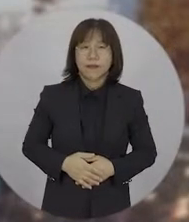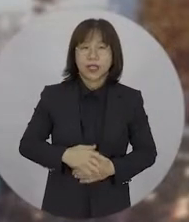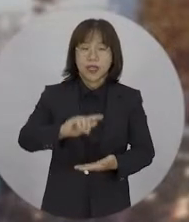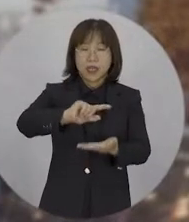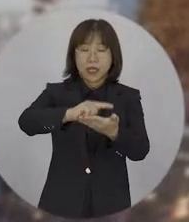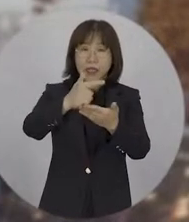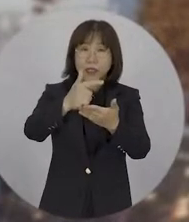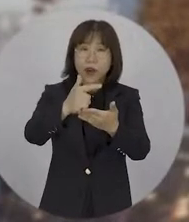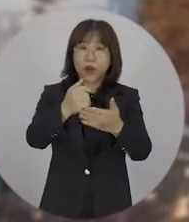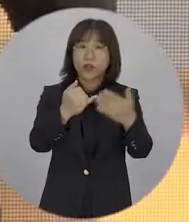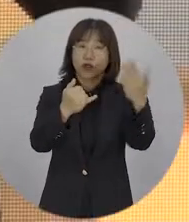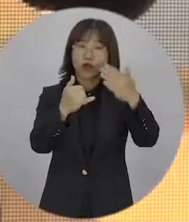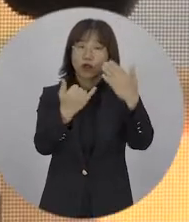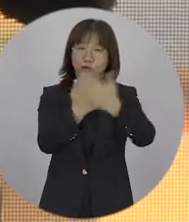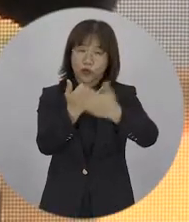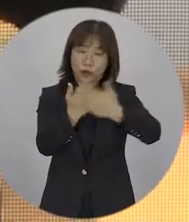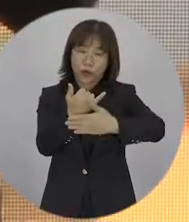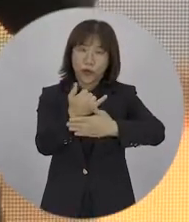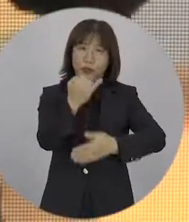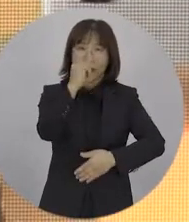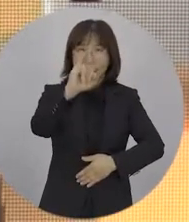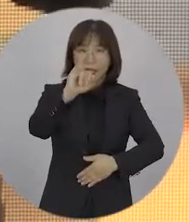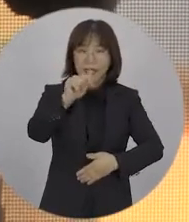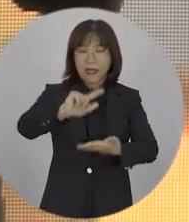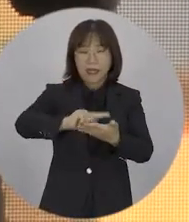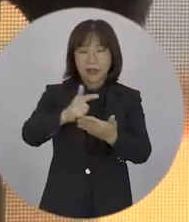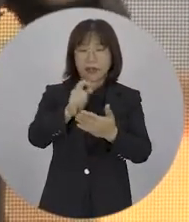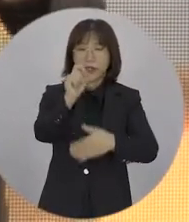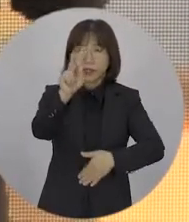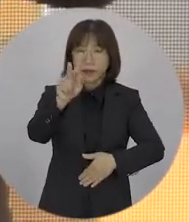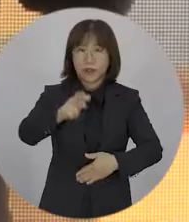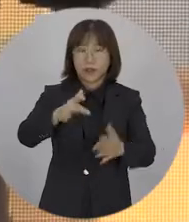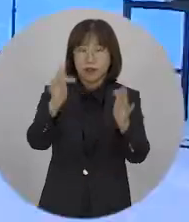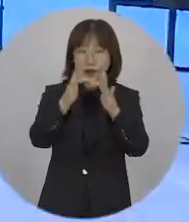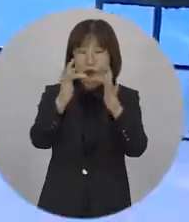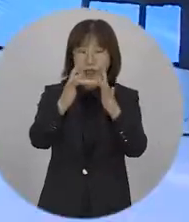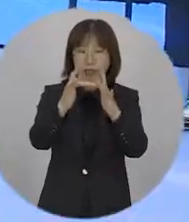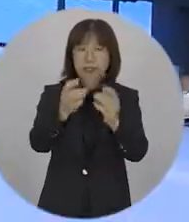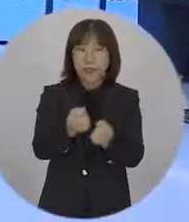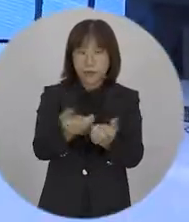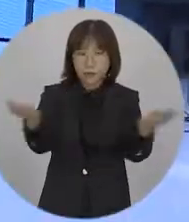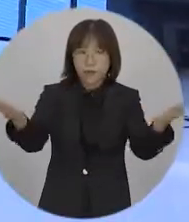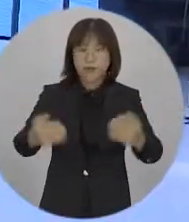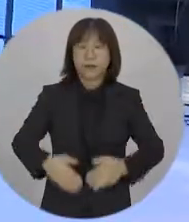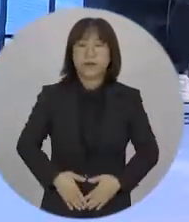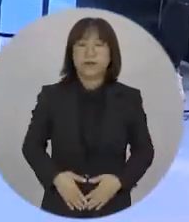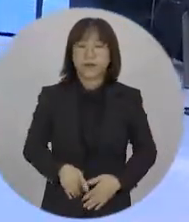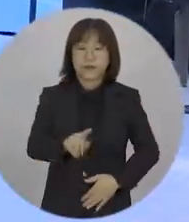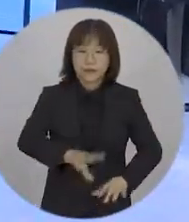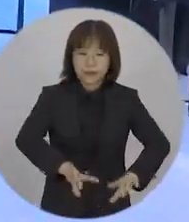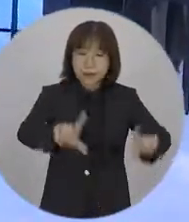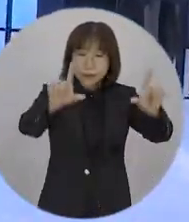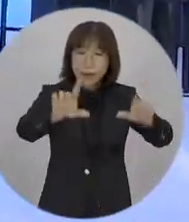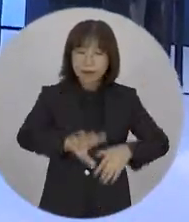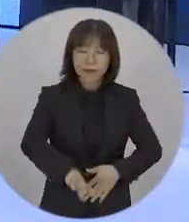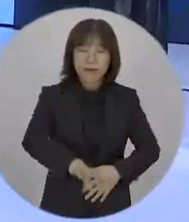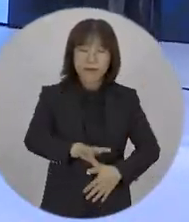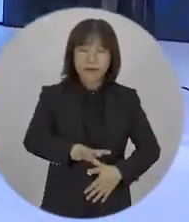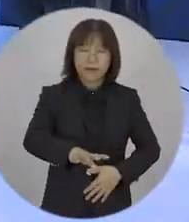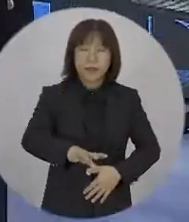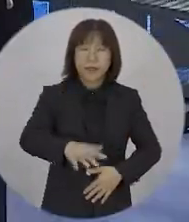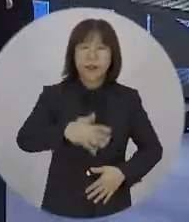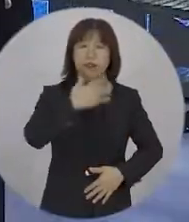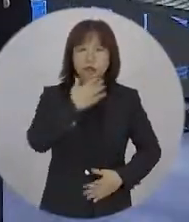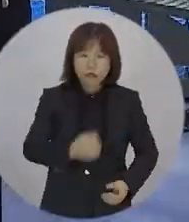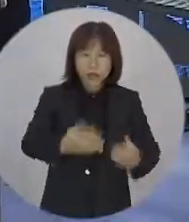공식 유튜브 채널 아이 강서 tv 를 통해 온라인으로도 생중계 되었습니다 본격적인 행사에서는 축하공연을